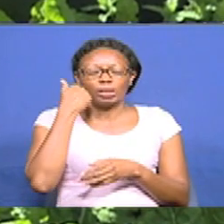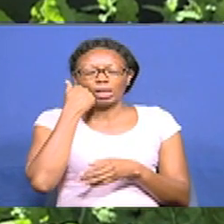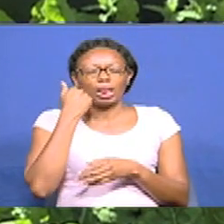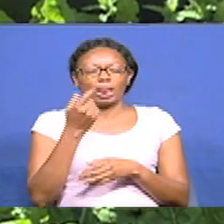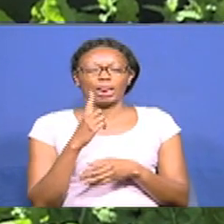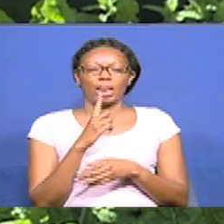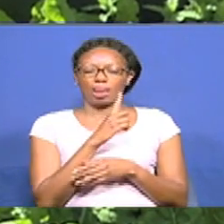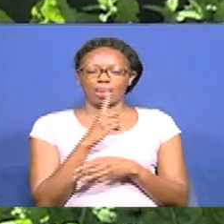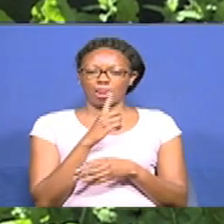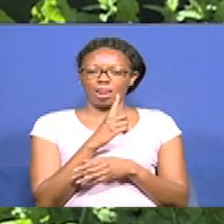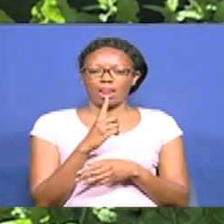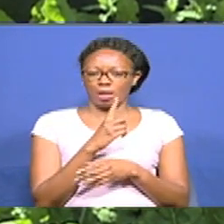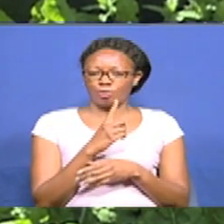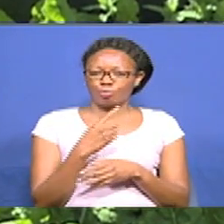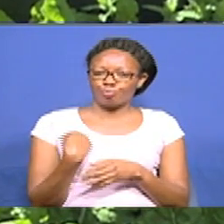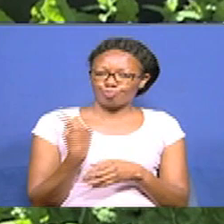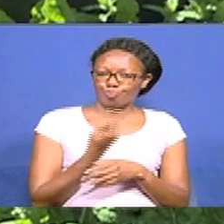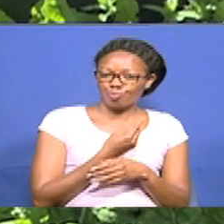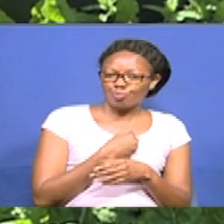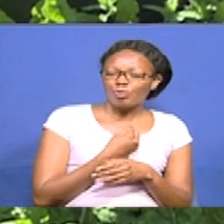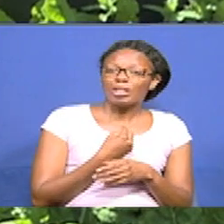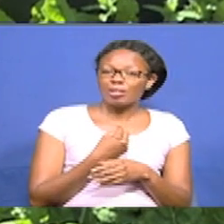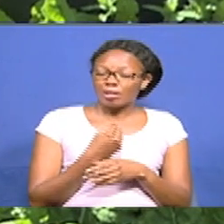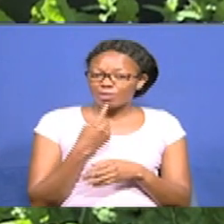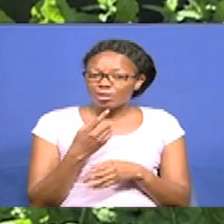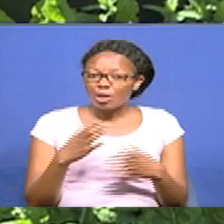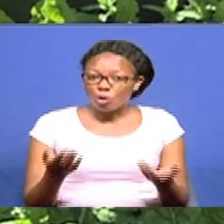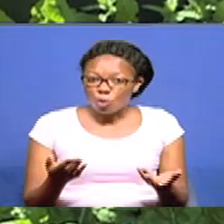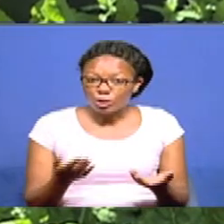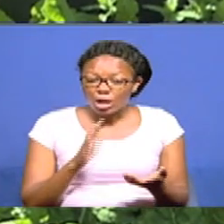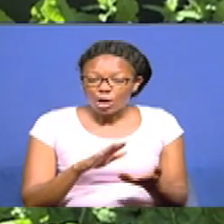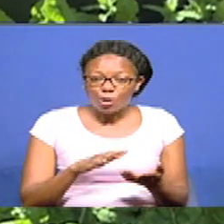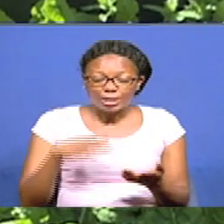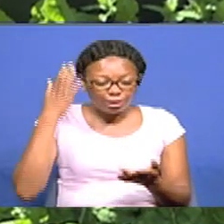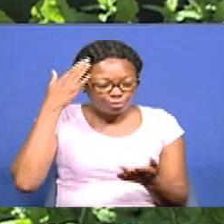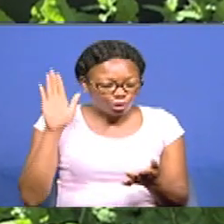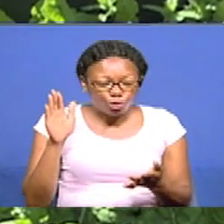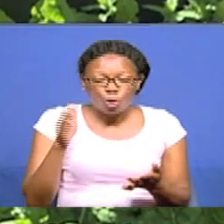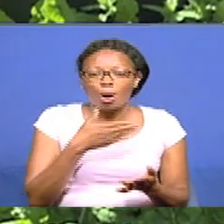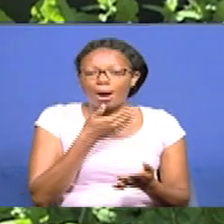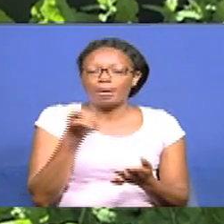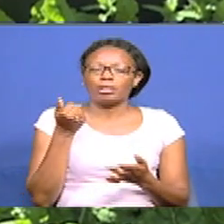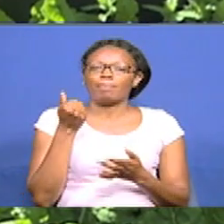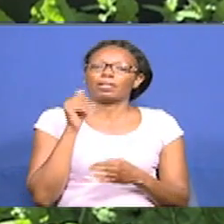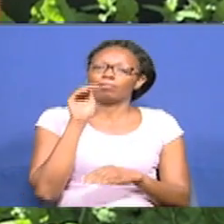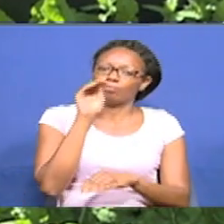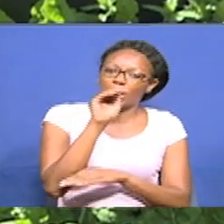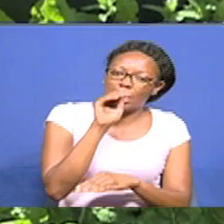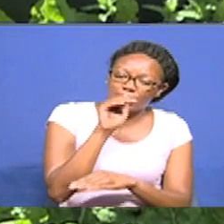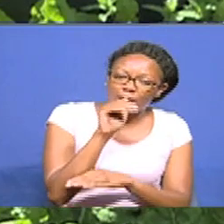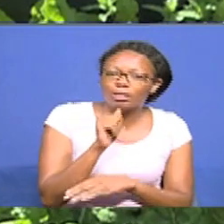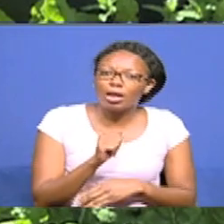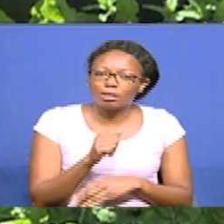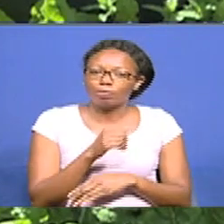magonjwa. Na ndipo hapo huwa tunasema, kama hujui, ni vizuri